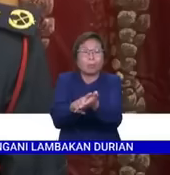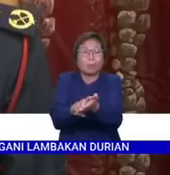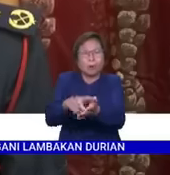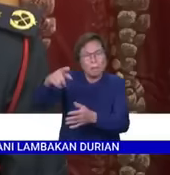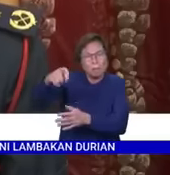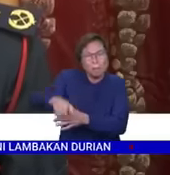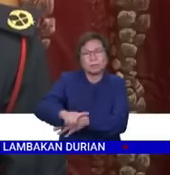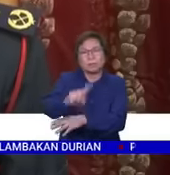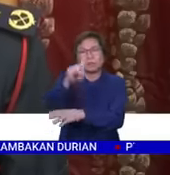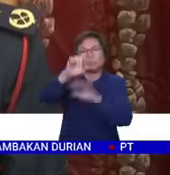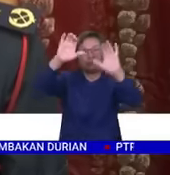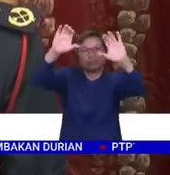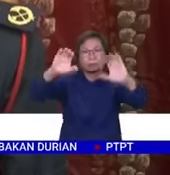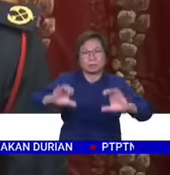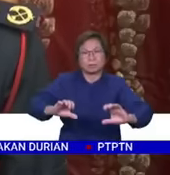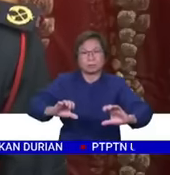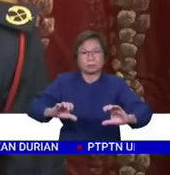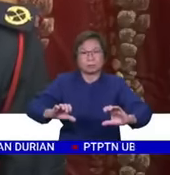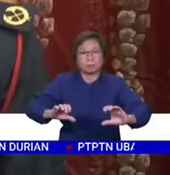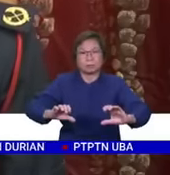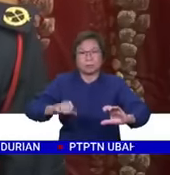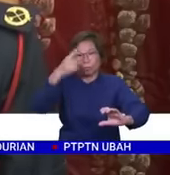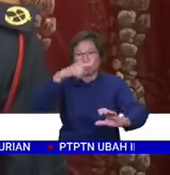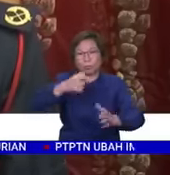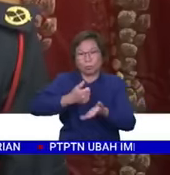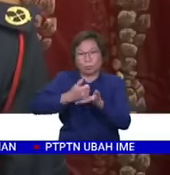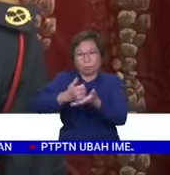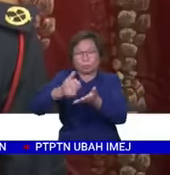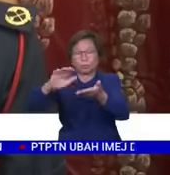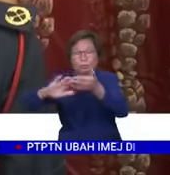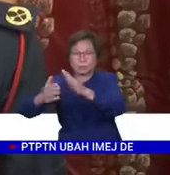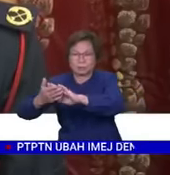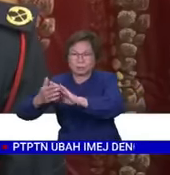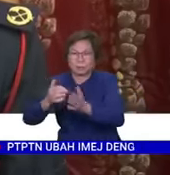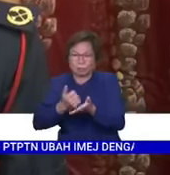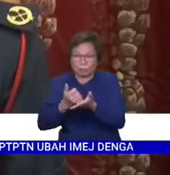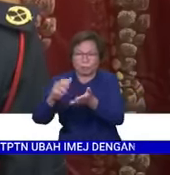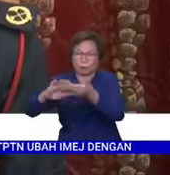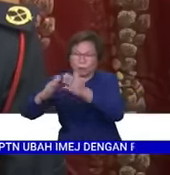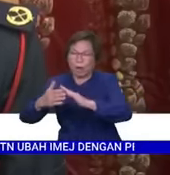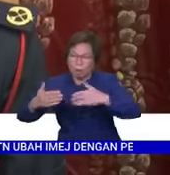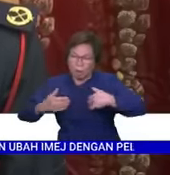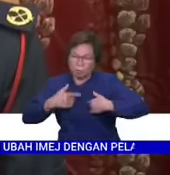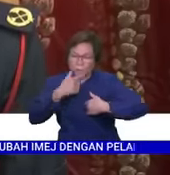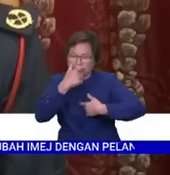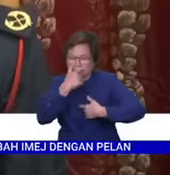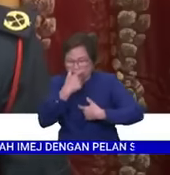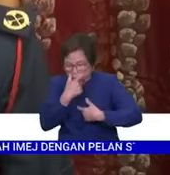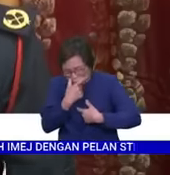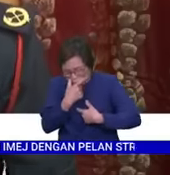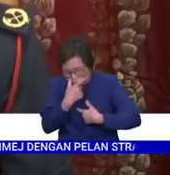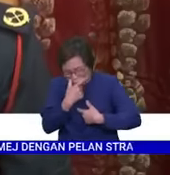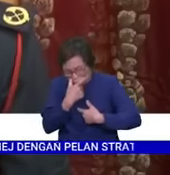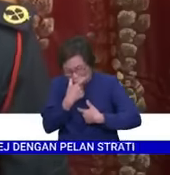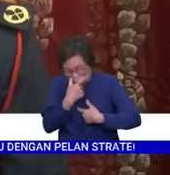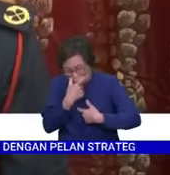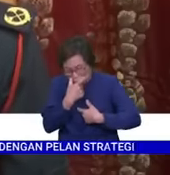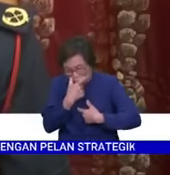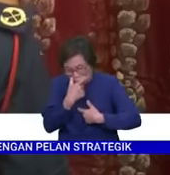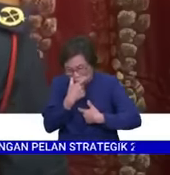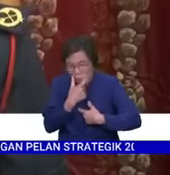perlu ada satu saluran bagi membantu masyarakat yang menghadapi kemurungan ini supaya dapat